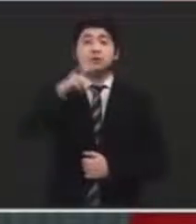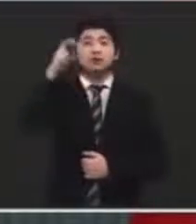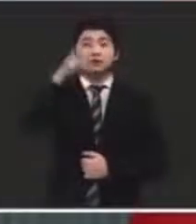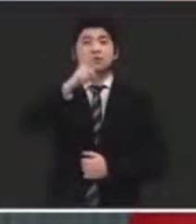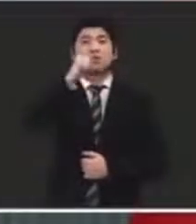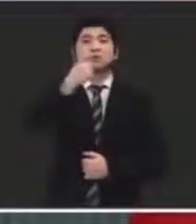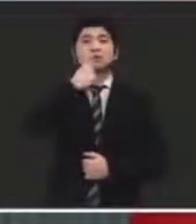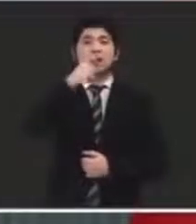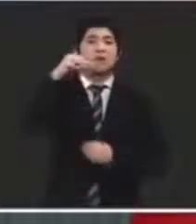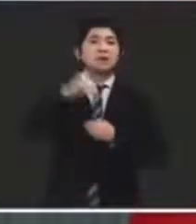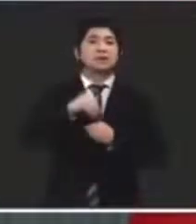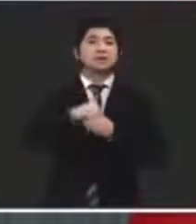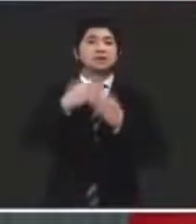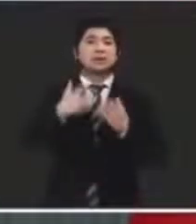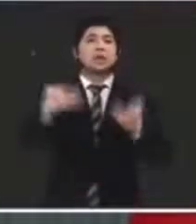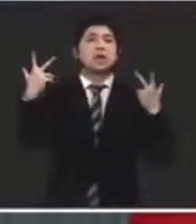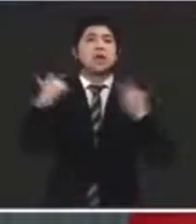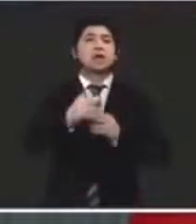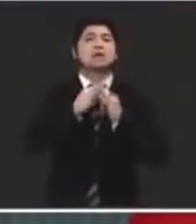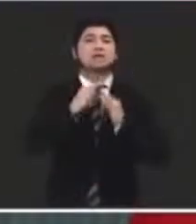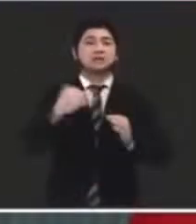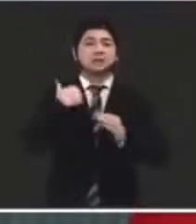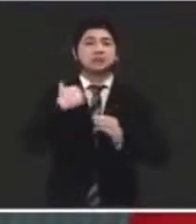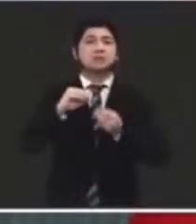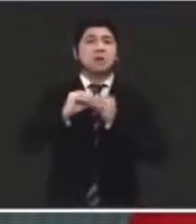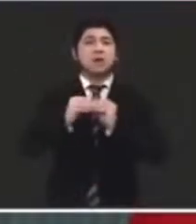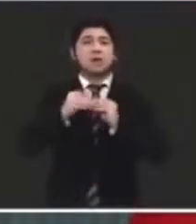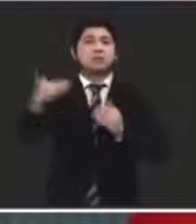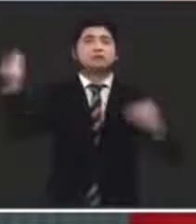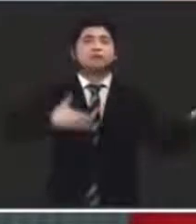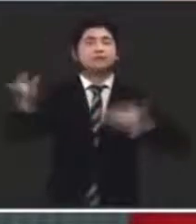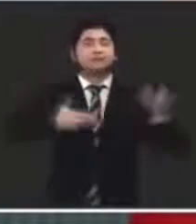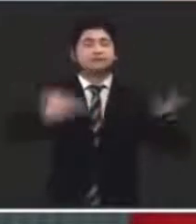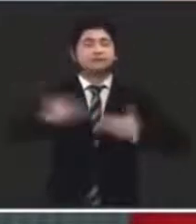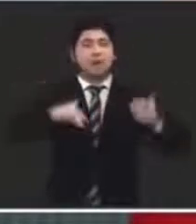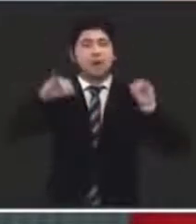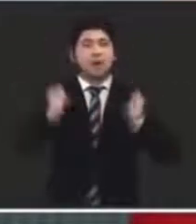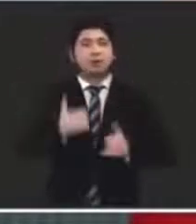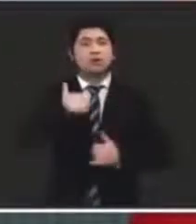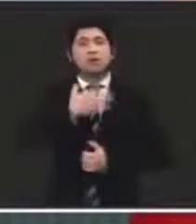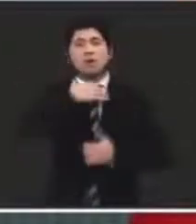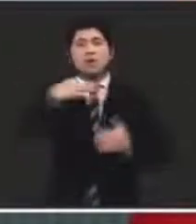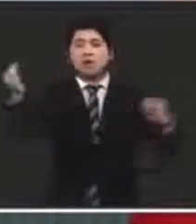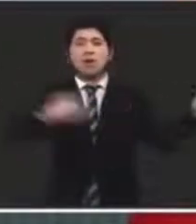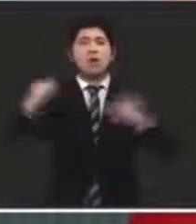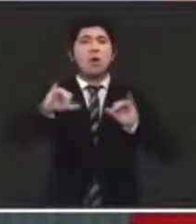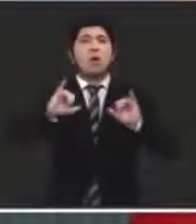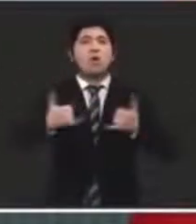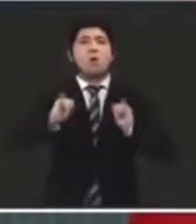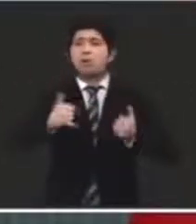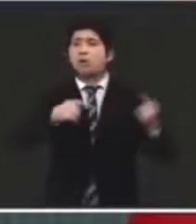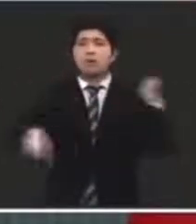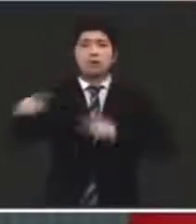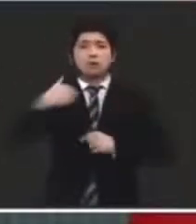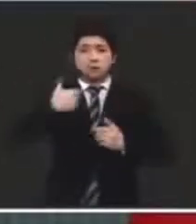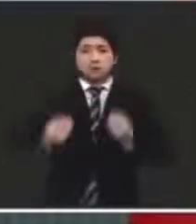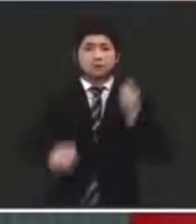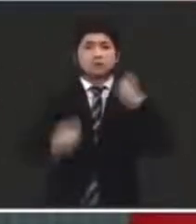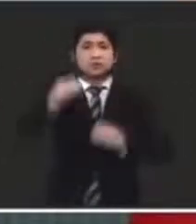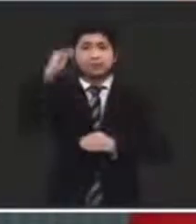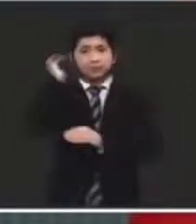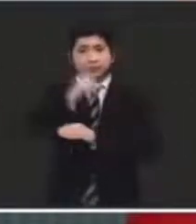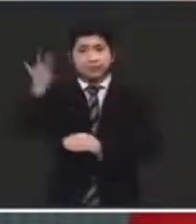8-9 yıldır kesintisiz yaşadığımız saldırılar maruz kaldığımız oyunlar önümüze kurulan